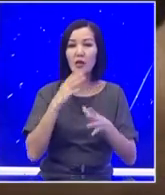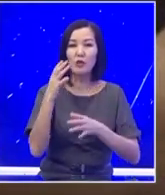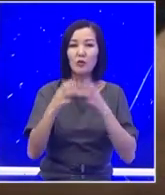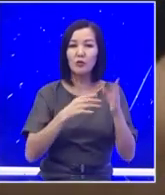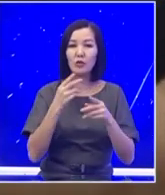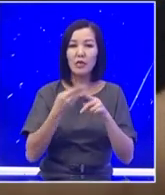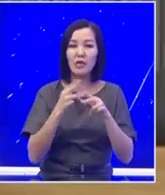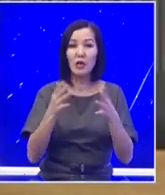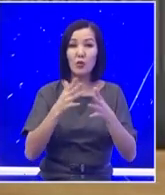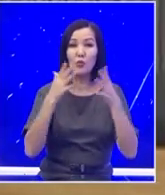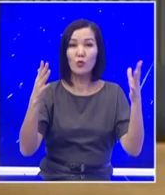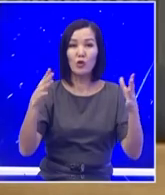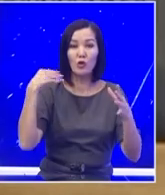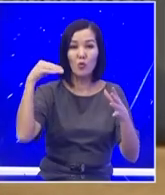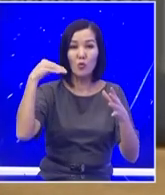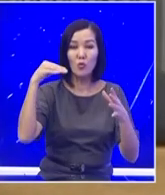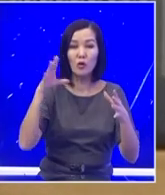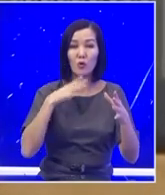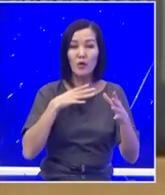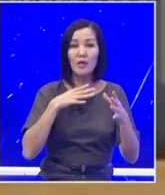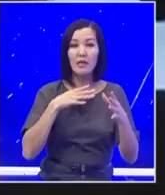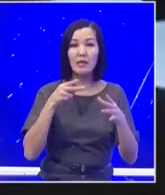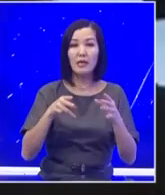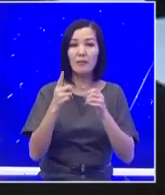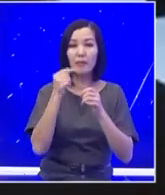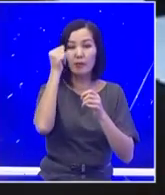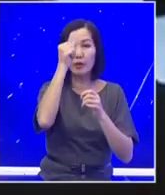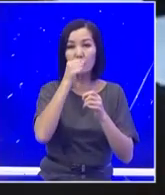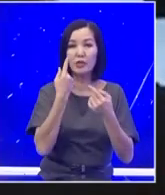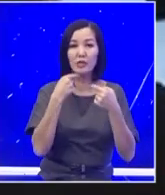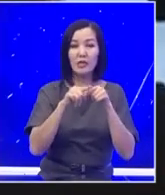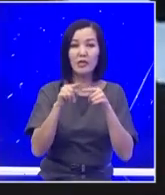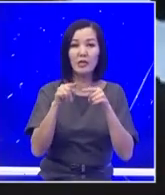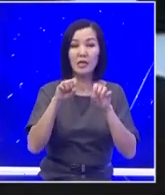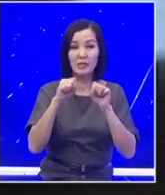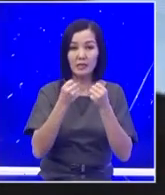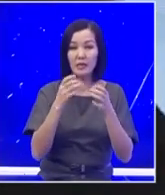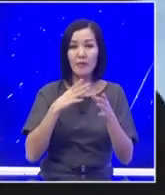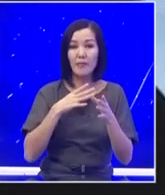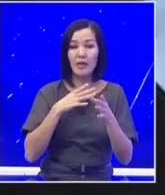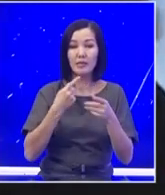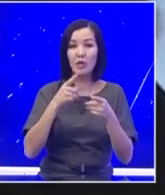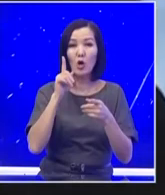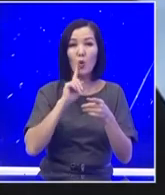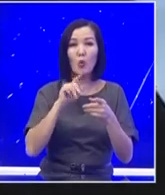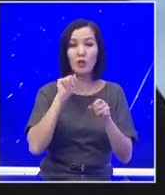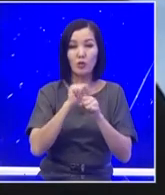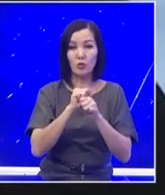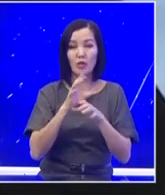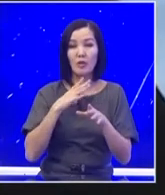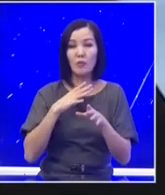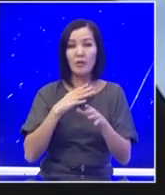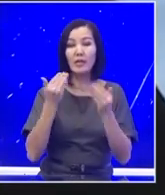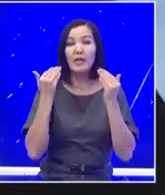жүзіндегі ең үлкен қоңырау мұнарасы болып есептеледі. 2001 жылы техникалық ақауларға байланысты уақытша жұмысын тоқтатқан